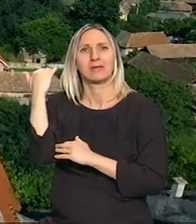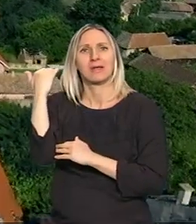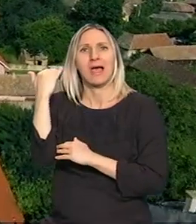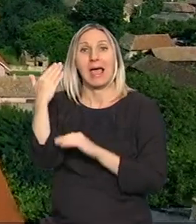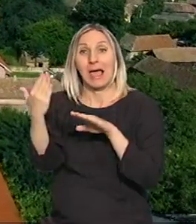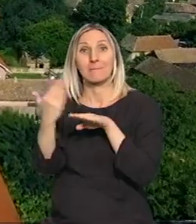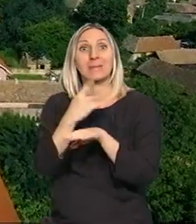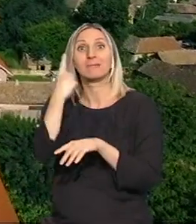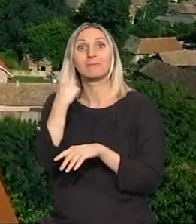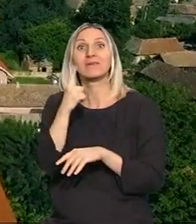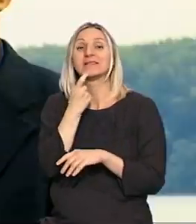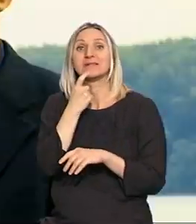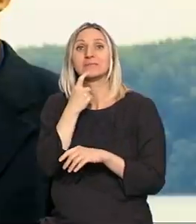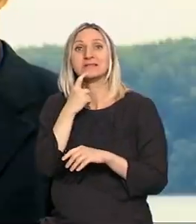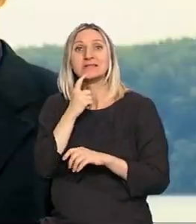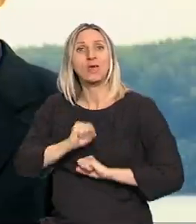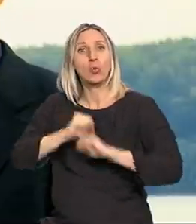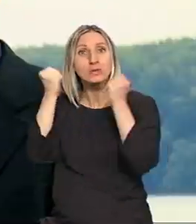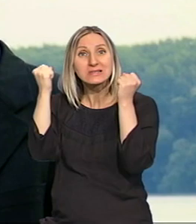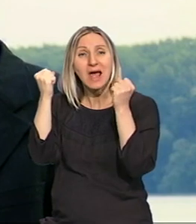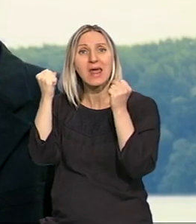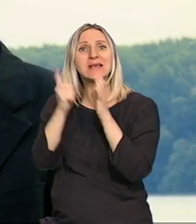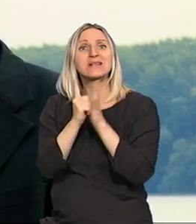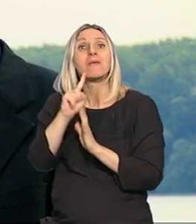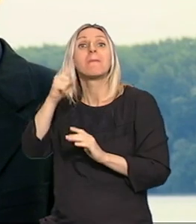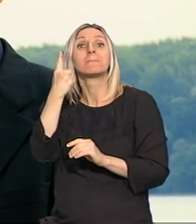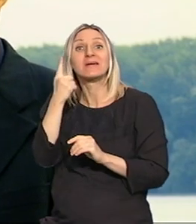srpski ustanak i tokom prvog srpskog ustanka, na primjer